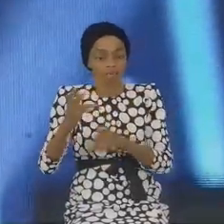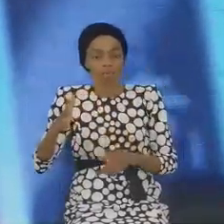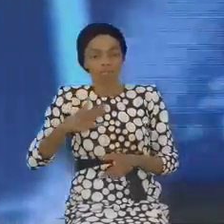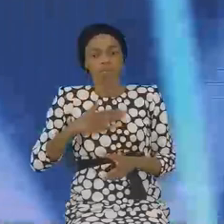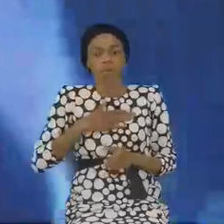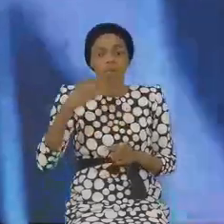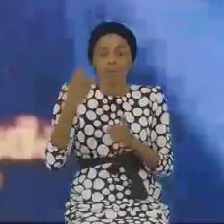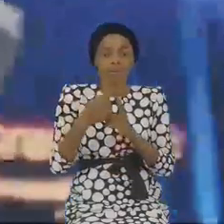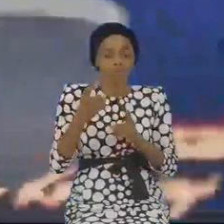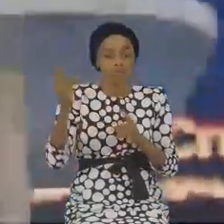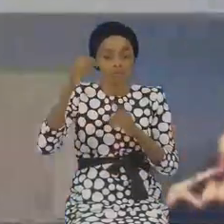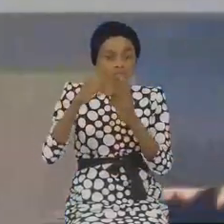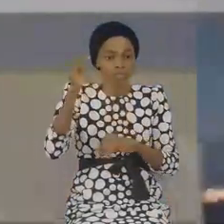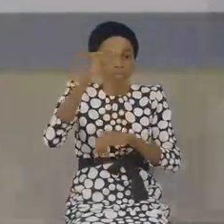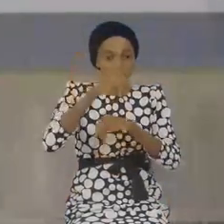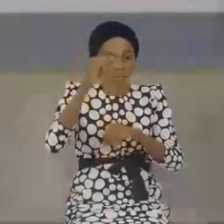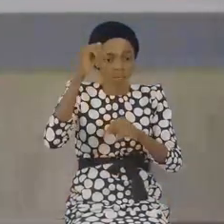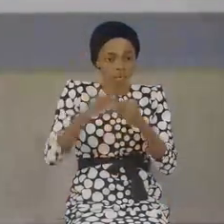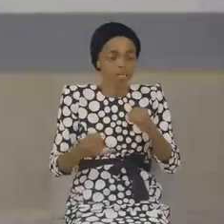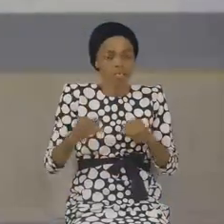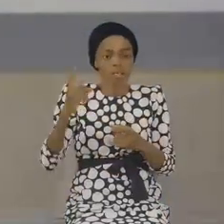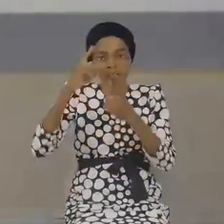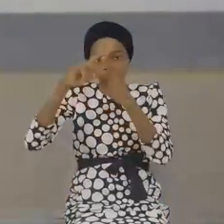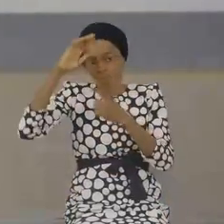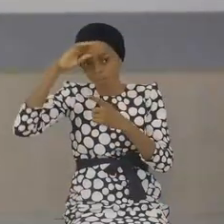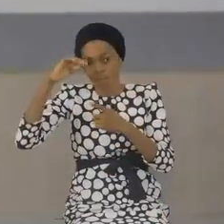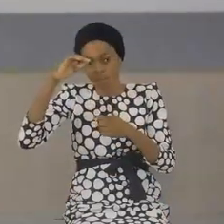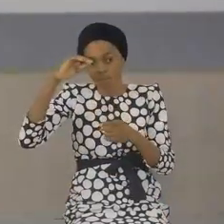donnerai autorité sur les nations.